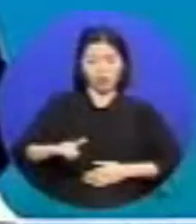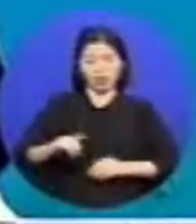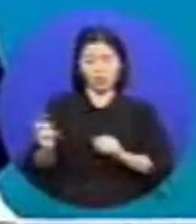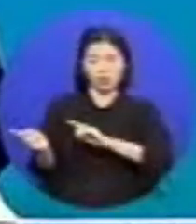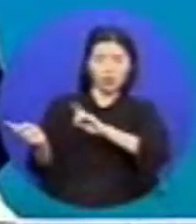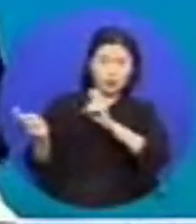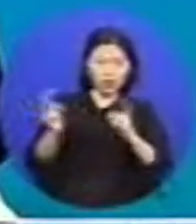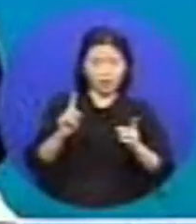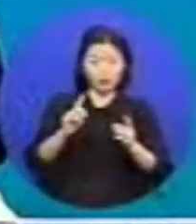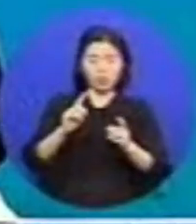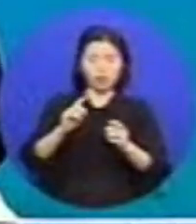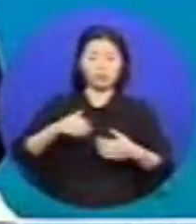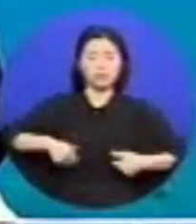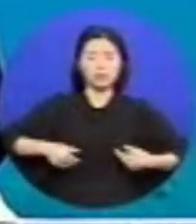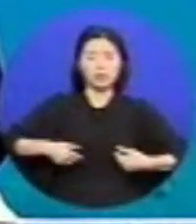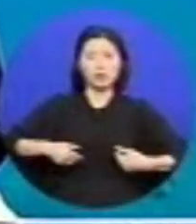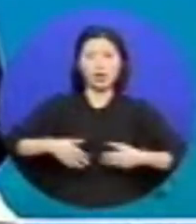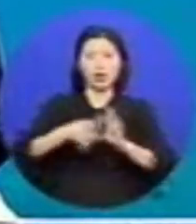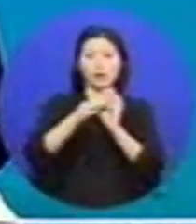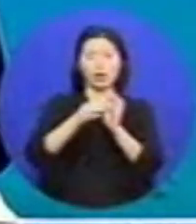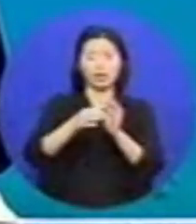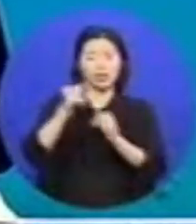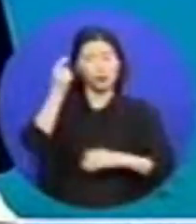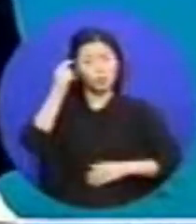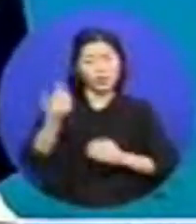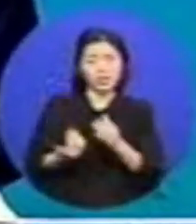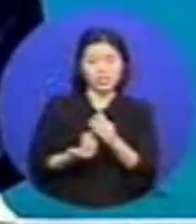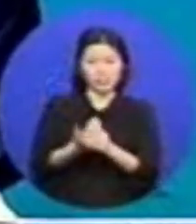어떤 관계가 왜 생기는 걸까요?